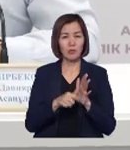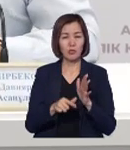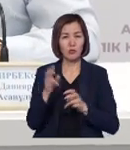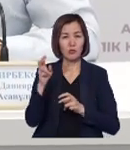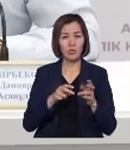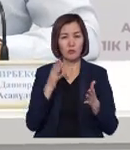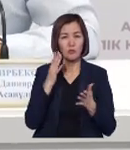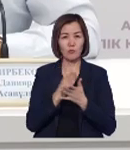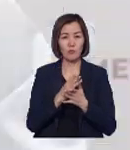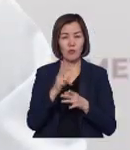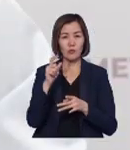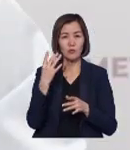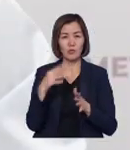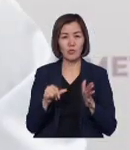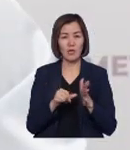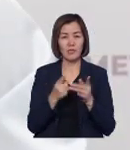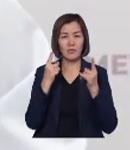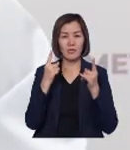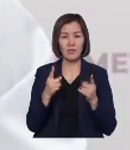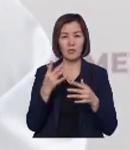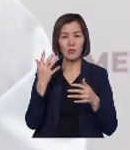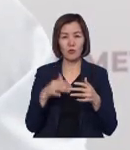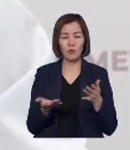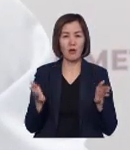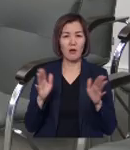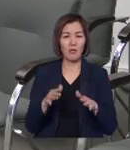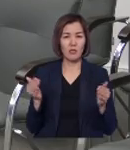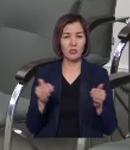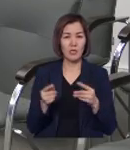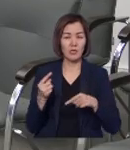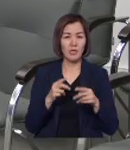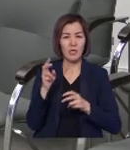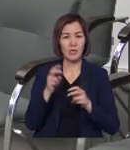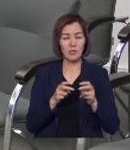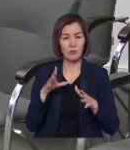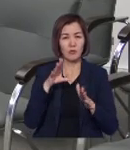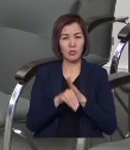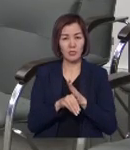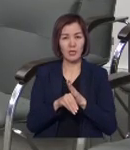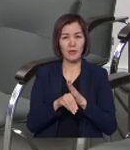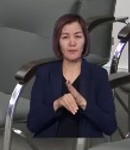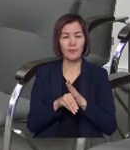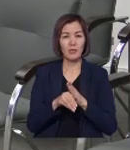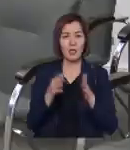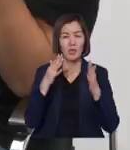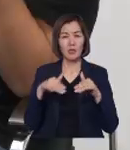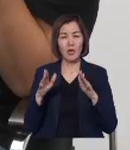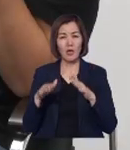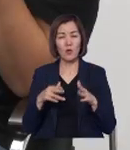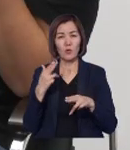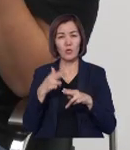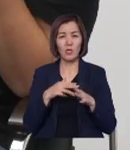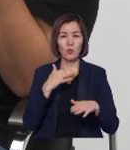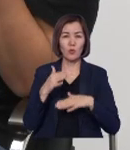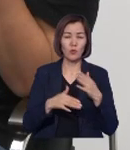кәсіпорын бар, оның 146-сы ірі және орта, қалғаны шағын кәсіпорынға жатады. Айта кетейік, тауген өндіру, өңдеу, химия және